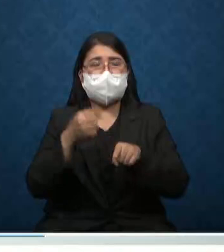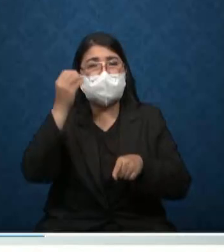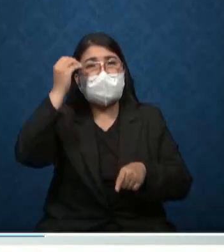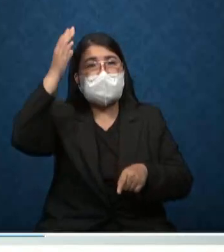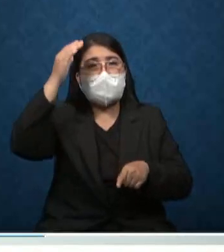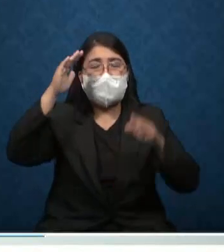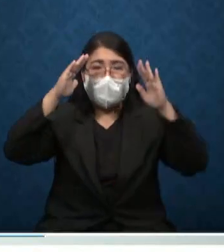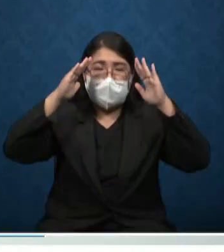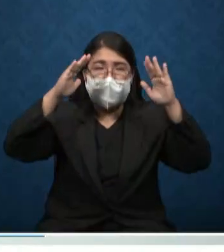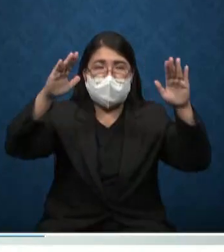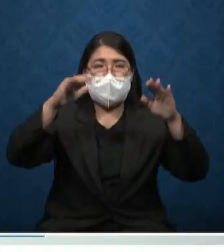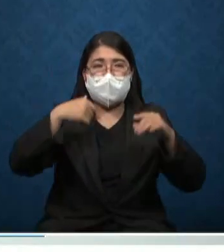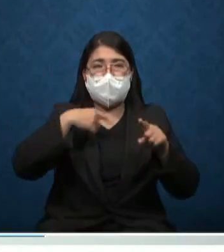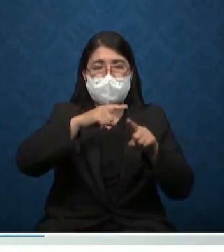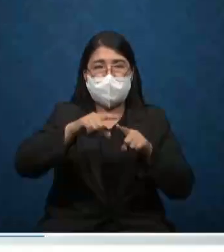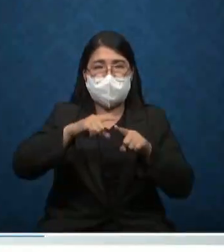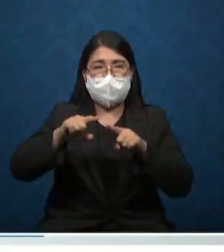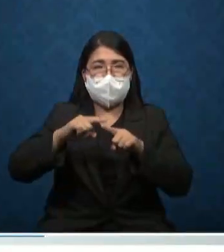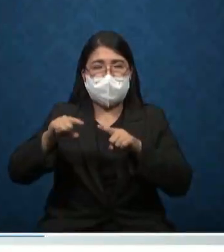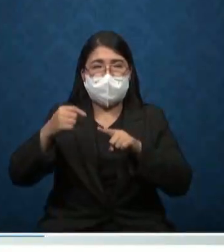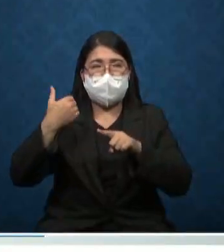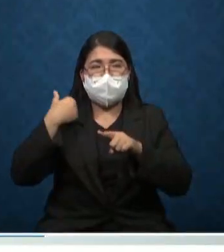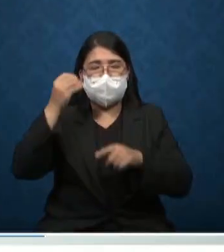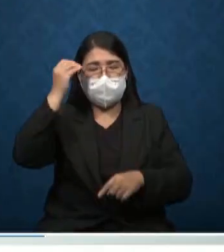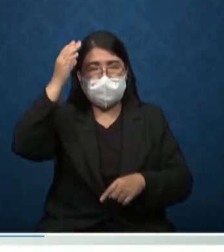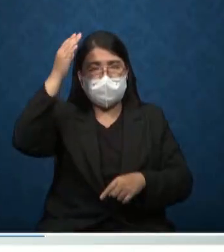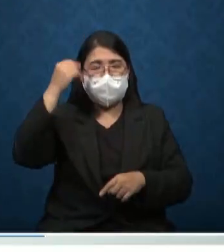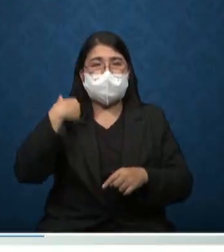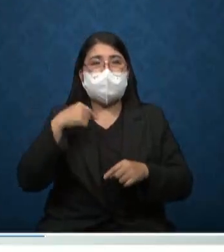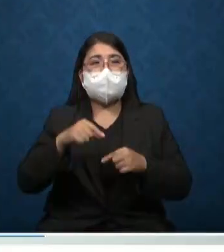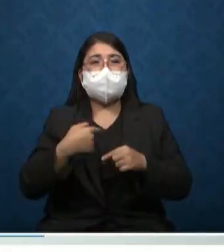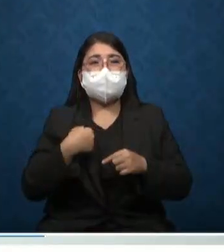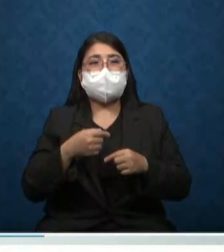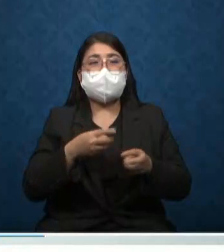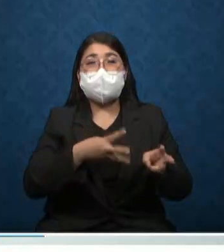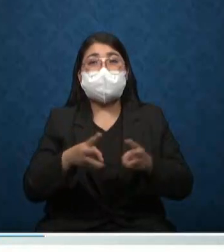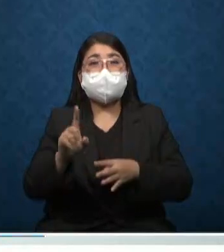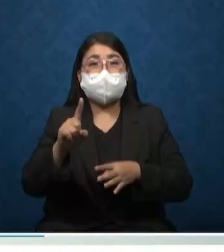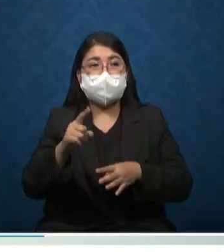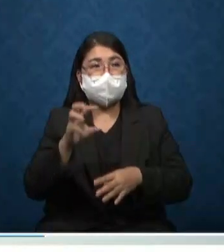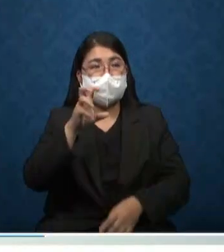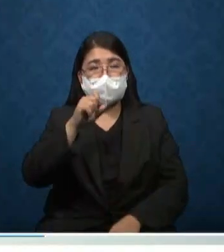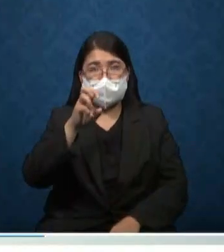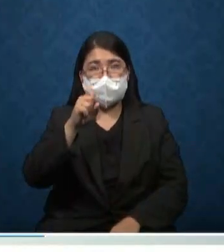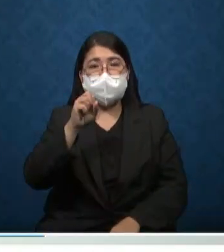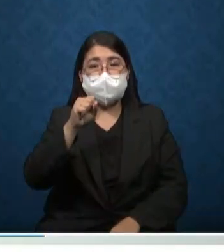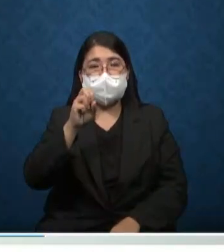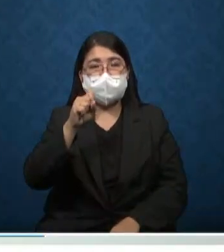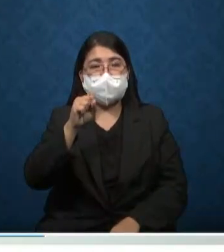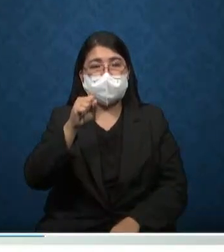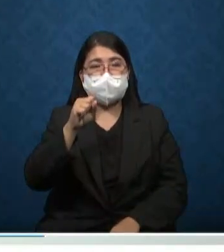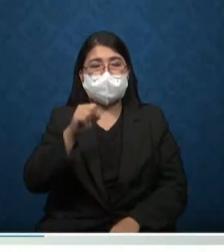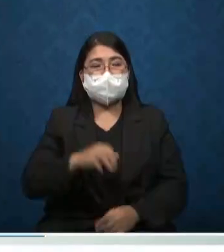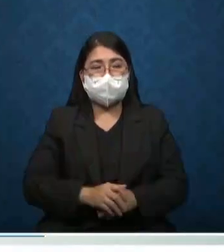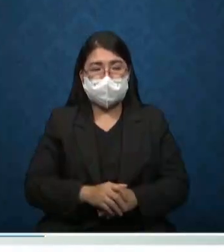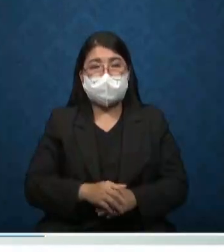ก็ประสบการณ์แต่การเทียบโอนในเรื่องของความรู้เนี่ยยังต้องใช้วิธีการสอบอยู่เพราะนั้นการสอบก็หมายความว่